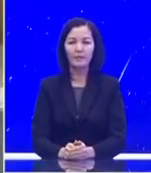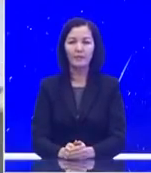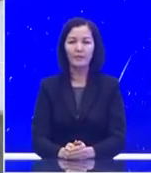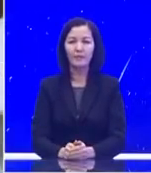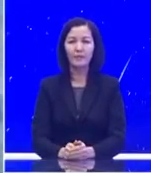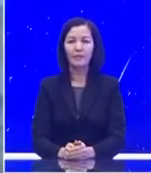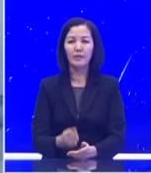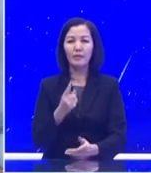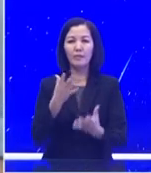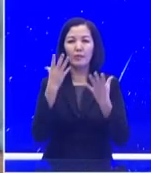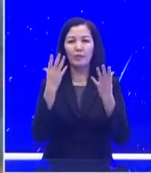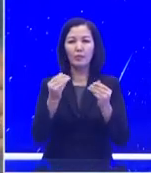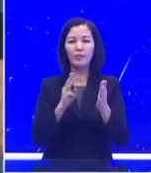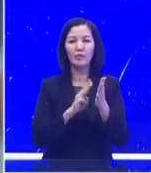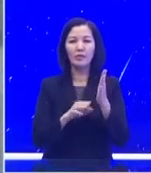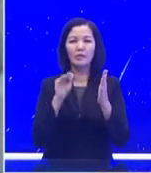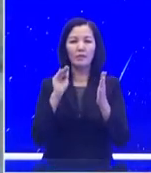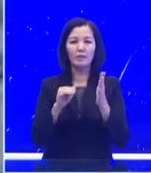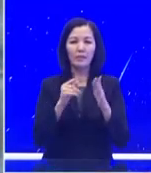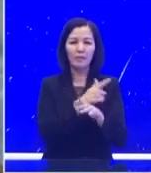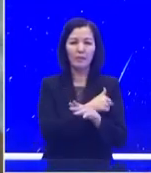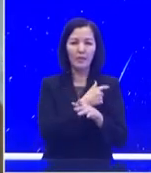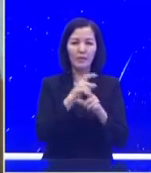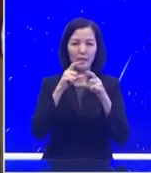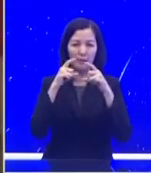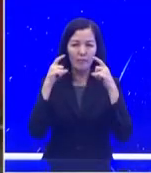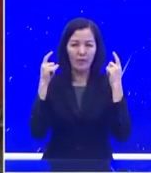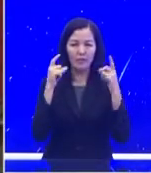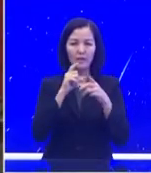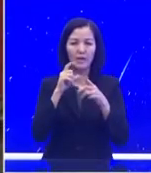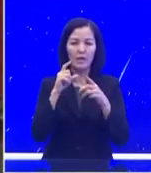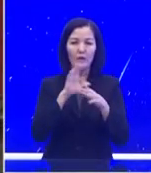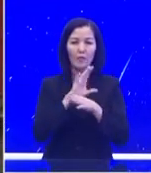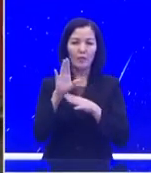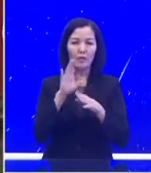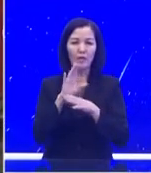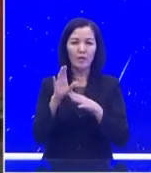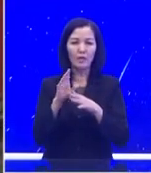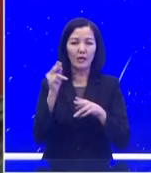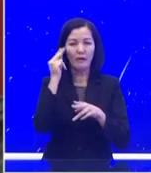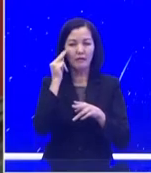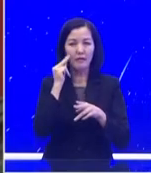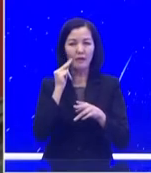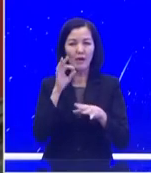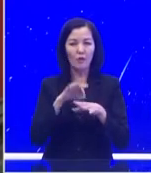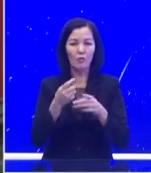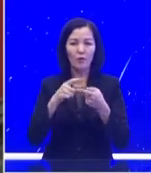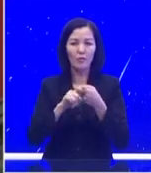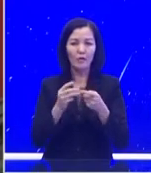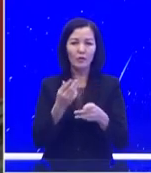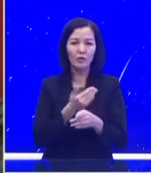Мұнда күніне 80 мыңнан аса медициналық маска өндіріледі. Мамандардың айтуынша, Қытайдағы жағдайға байланысты қазір сұраныс